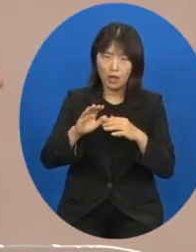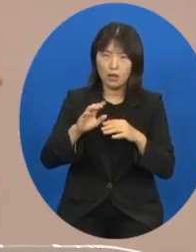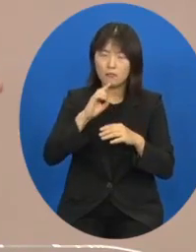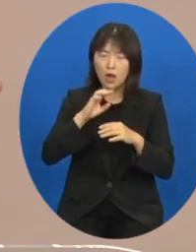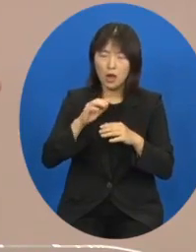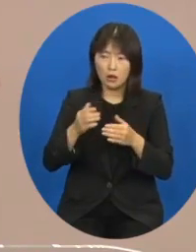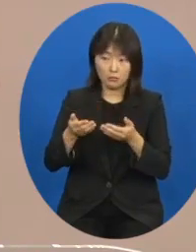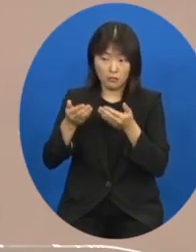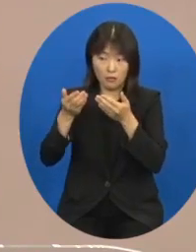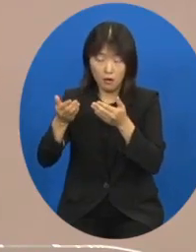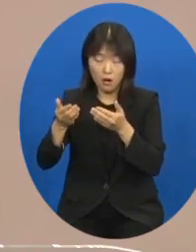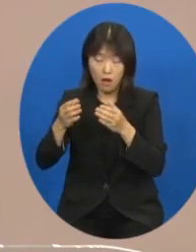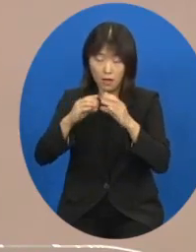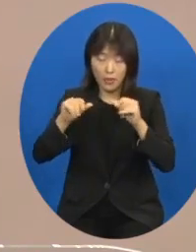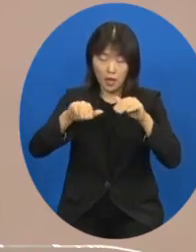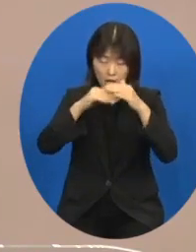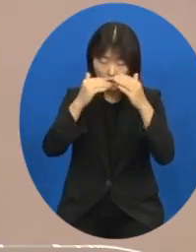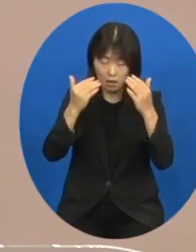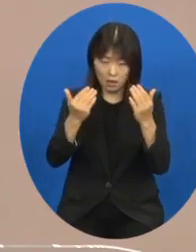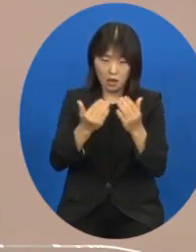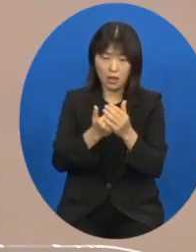모든 것이라고 이야기를 해버립니다.